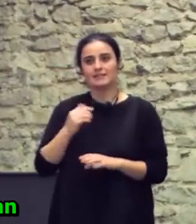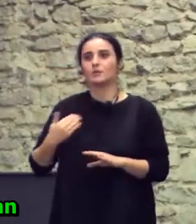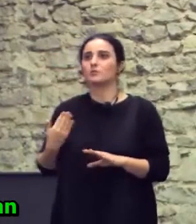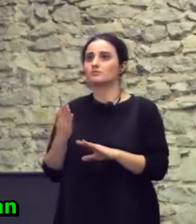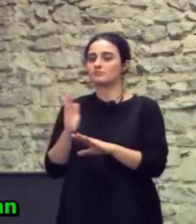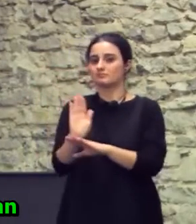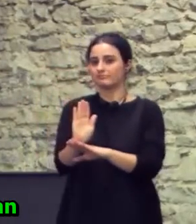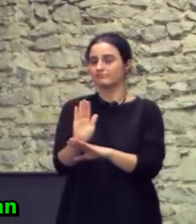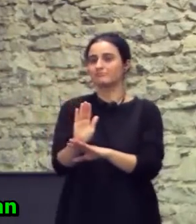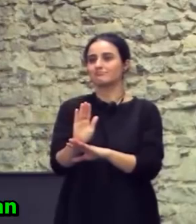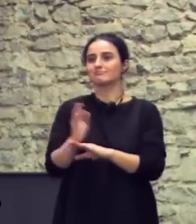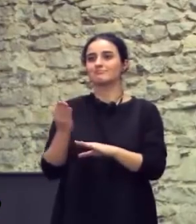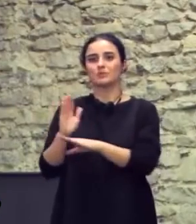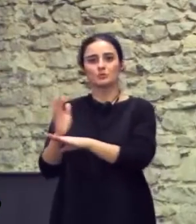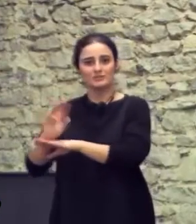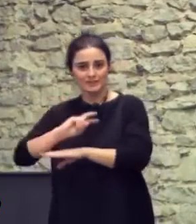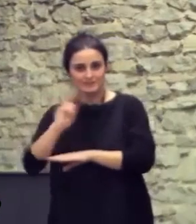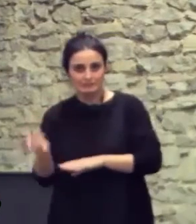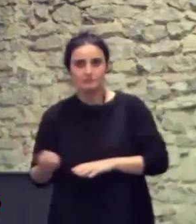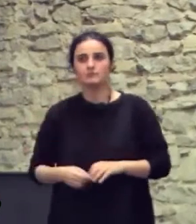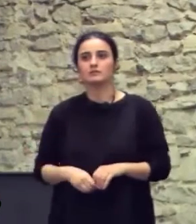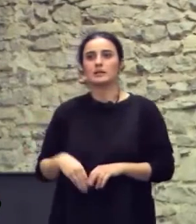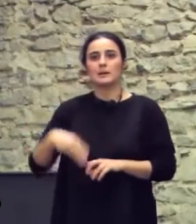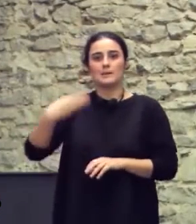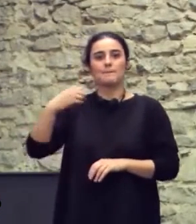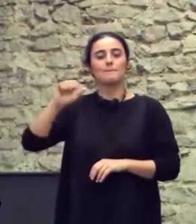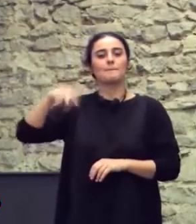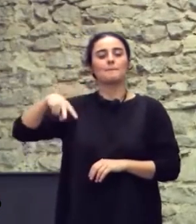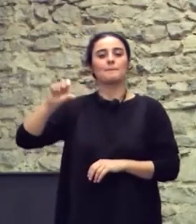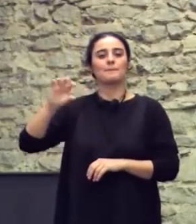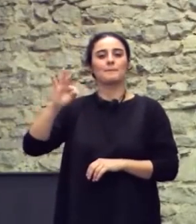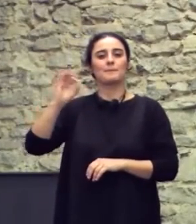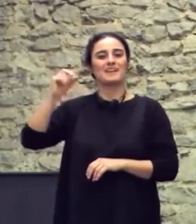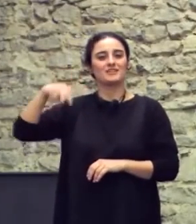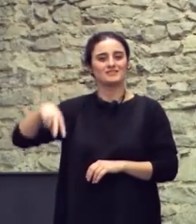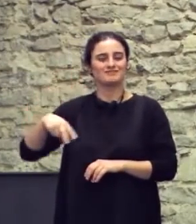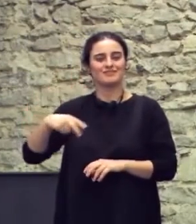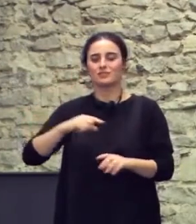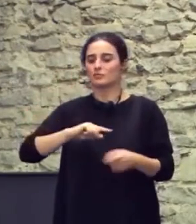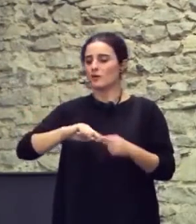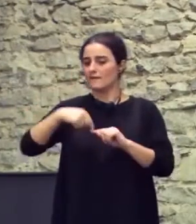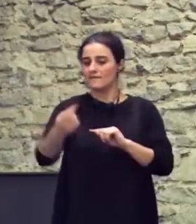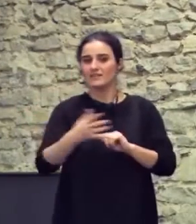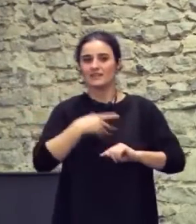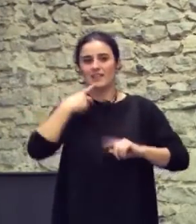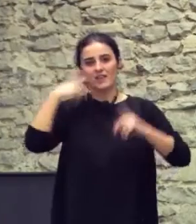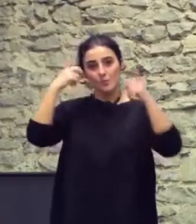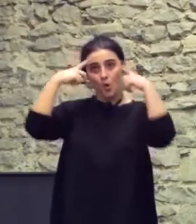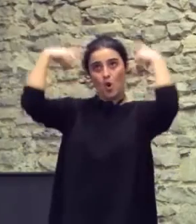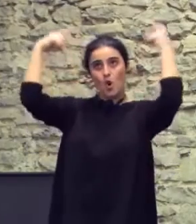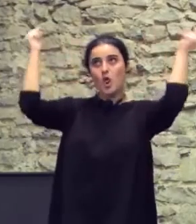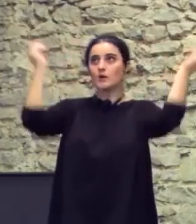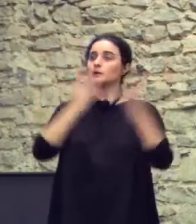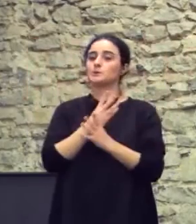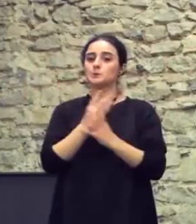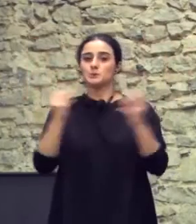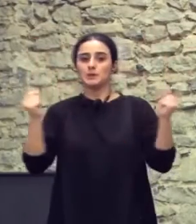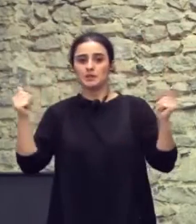proposamen hoietan Benetton efektu bat egiten ari garela, ez? Otsoa desagertzen da, ez dago